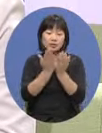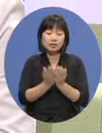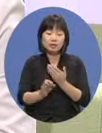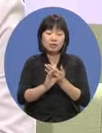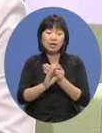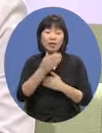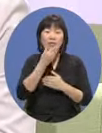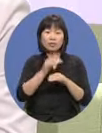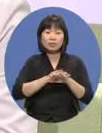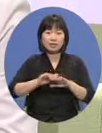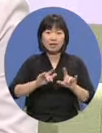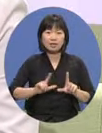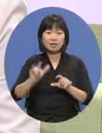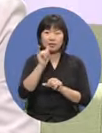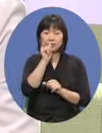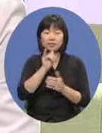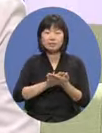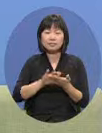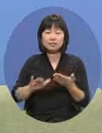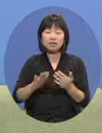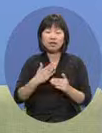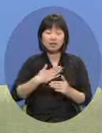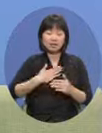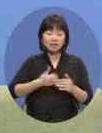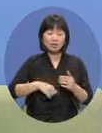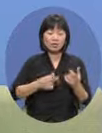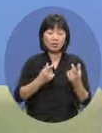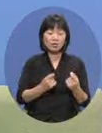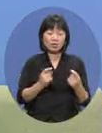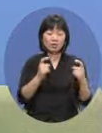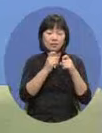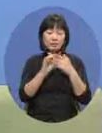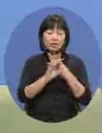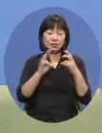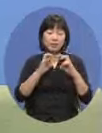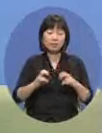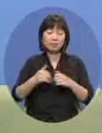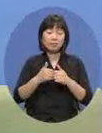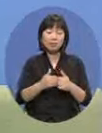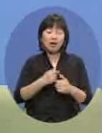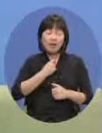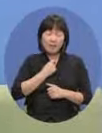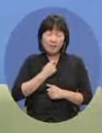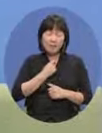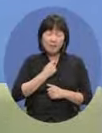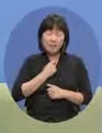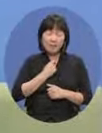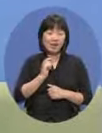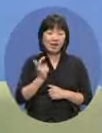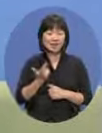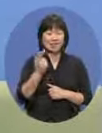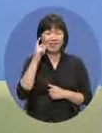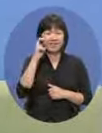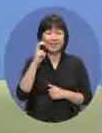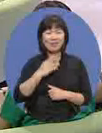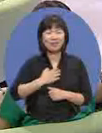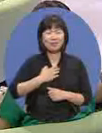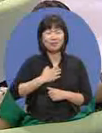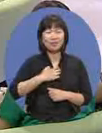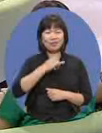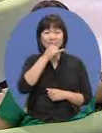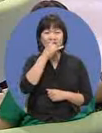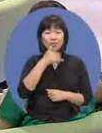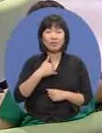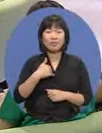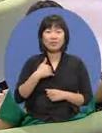살 수 있습니다. 그래도 우리 아들이 저러고 싸우면 또 캠프 보내고 그러면 속 시끄러워 어떡하죠? 그런 걱정이 좀 돼요. 선생님. 아